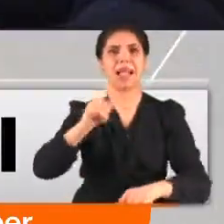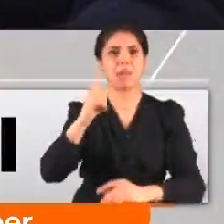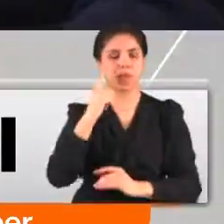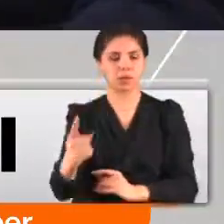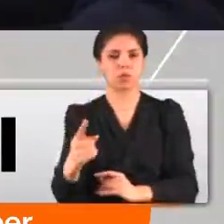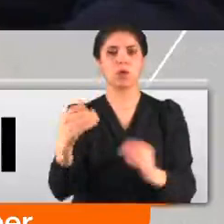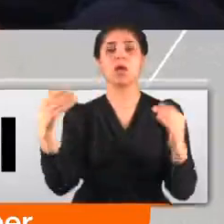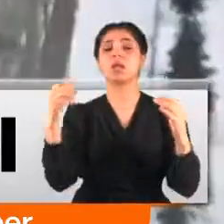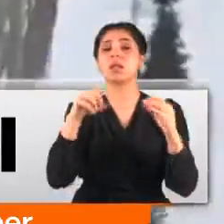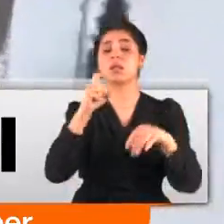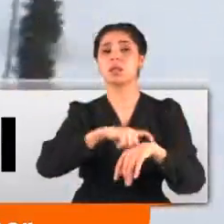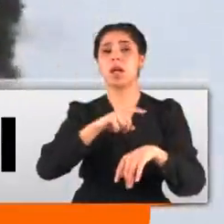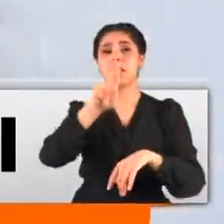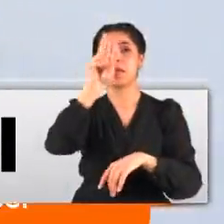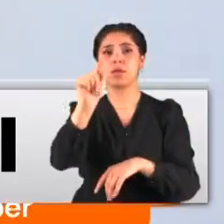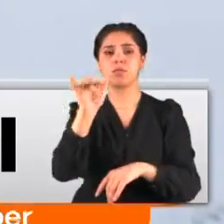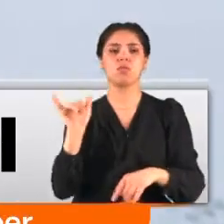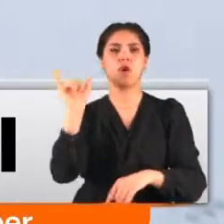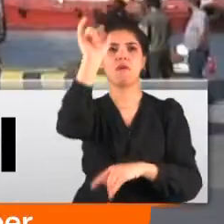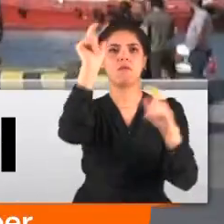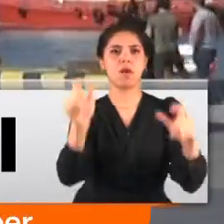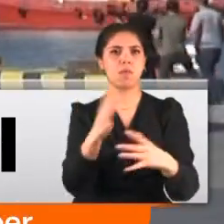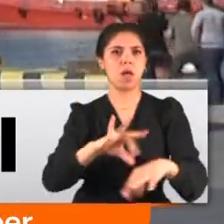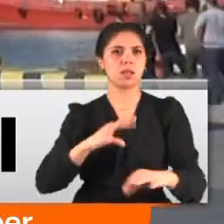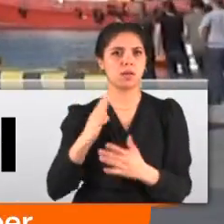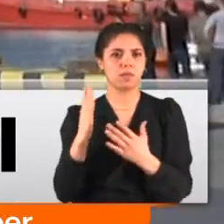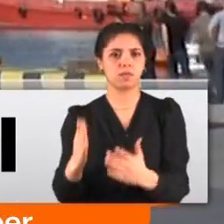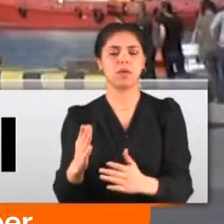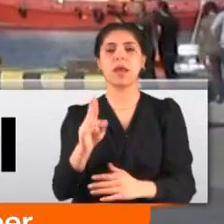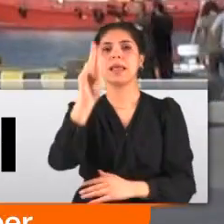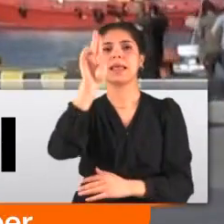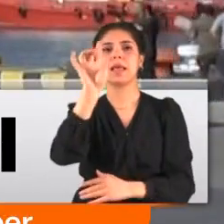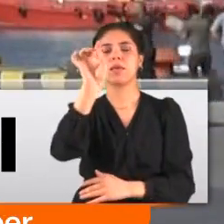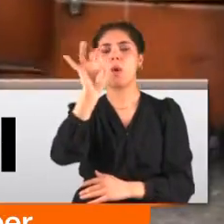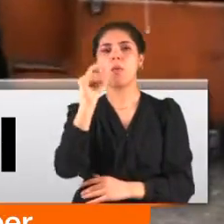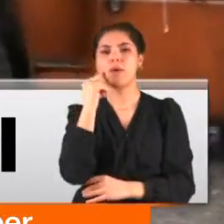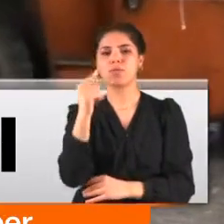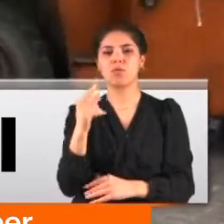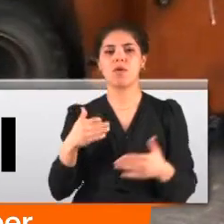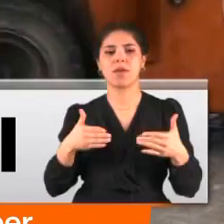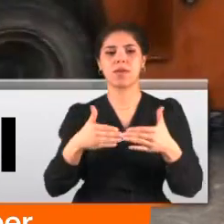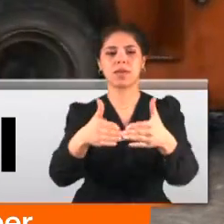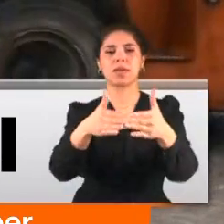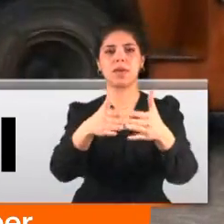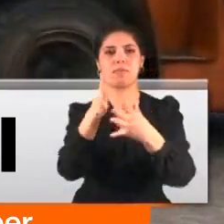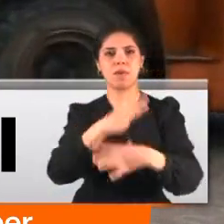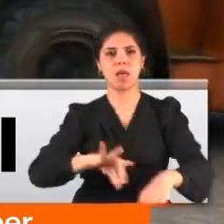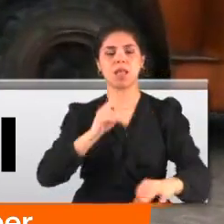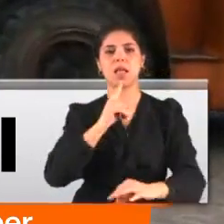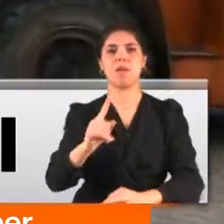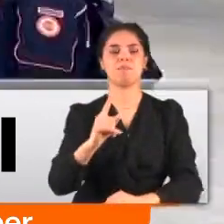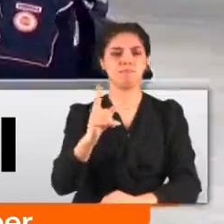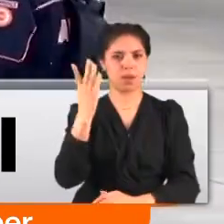sonra saat 7.30'da Fethi Mesut Havalanı'nda hazır hale geldiler. 7.15'te büyük çıkarma gemilerine seyre hazır ol emri